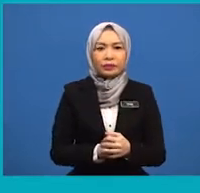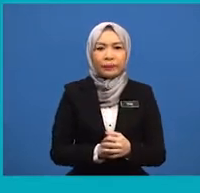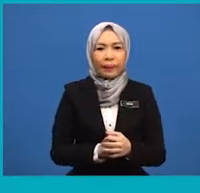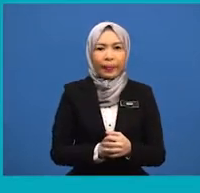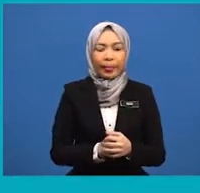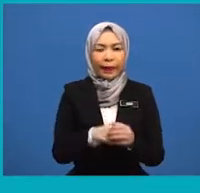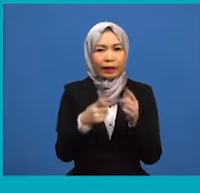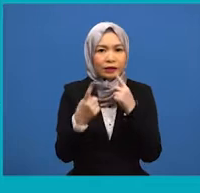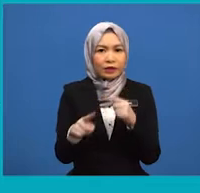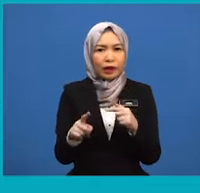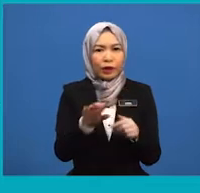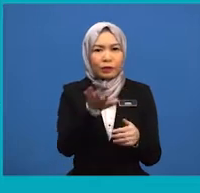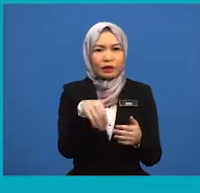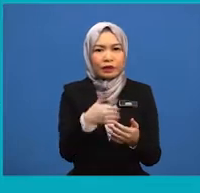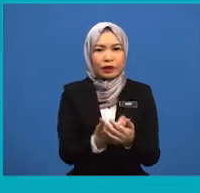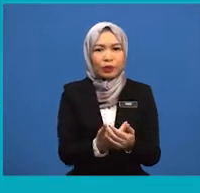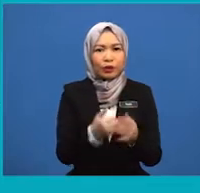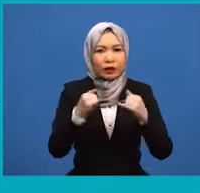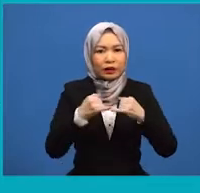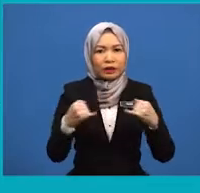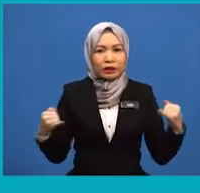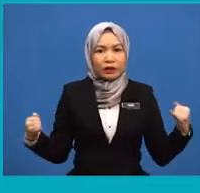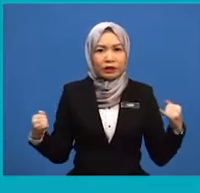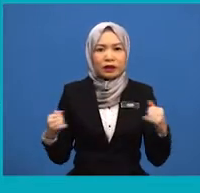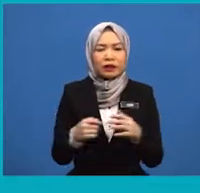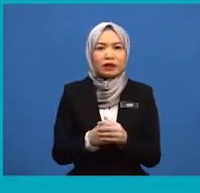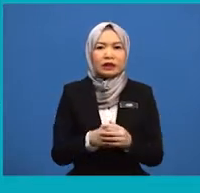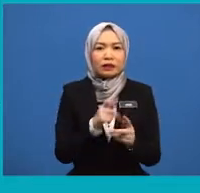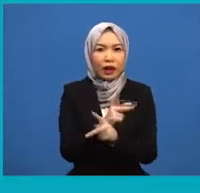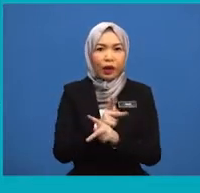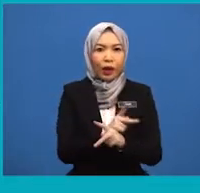kawalan yang telah dipelajari sebelum ini.